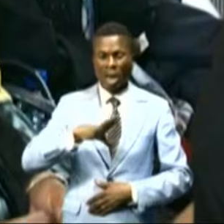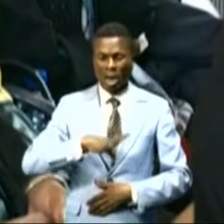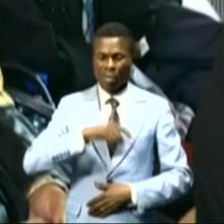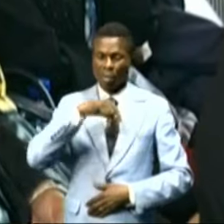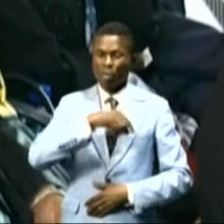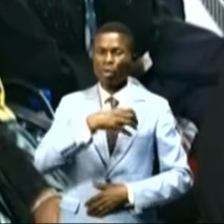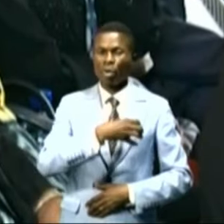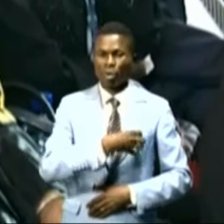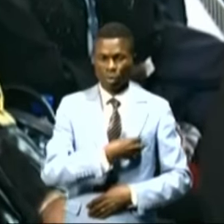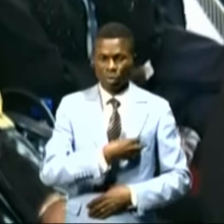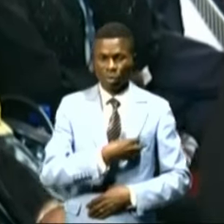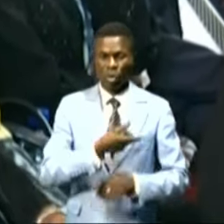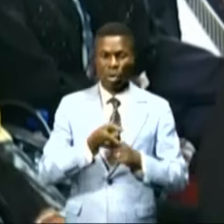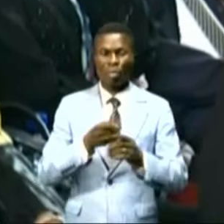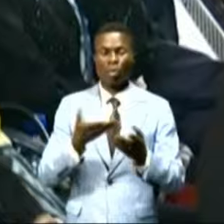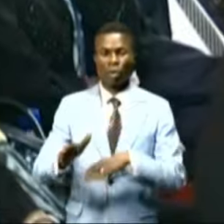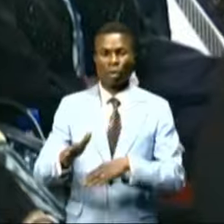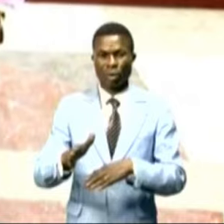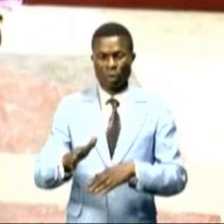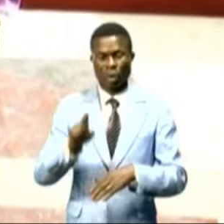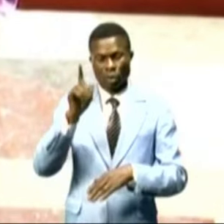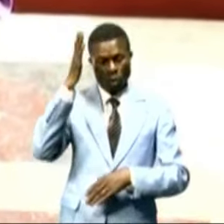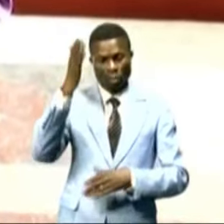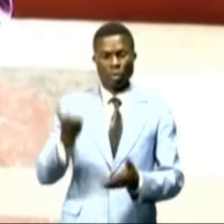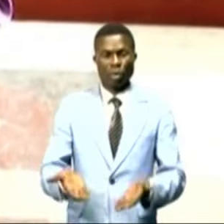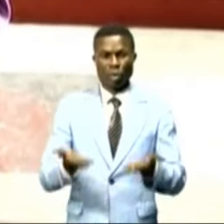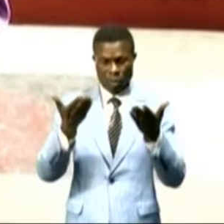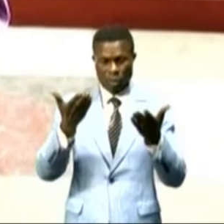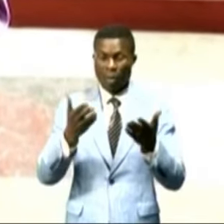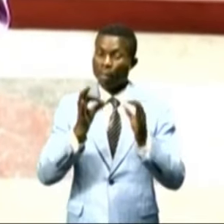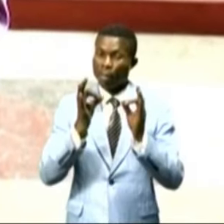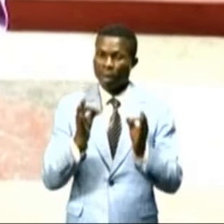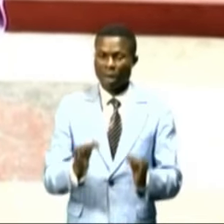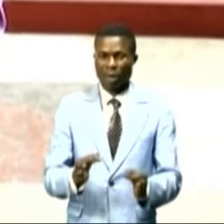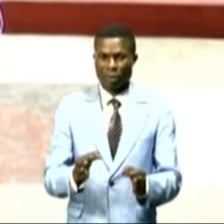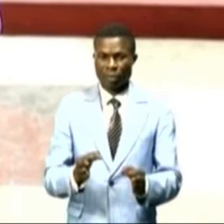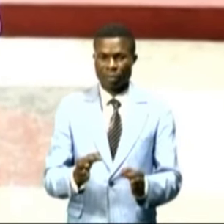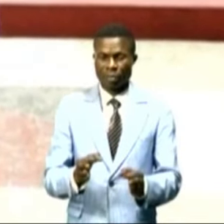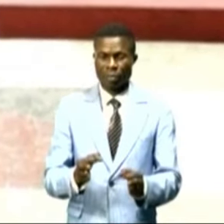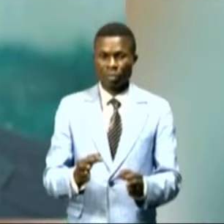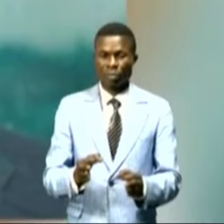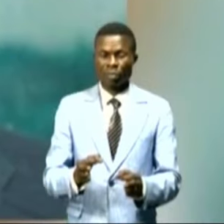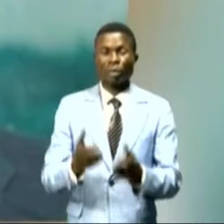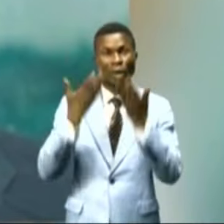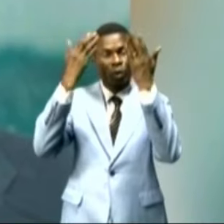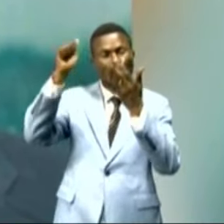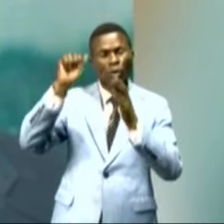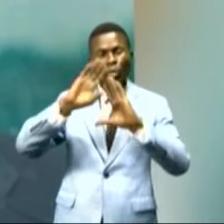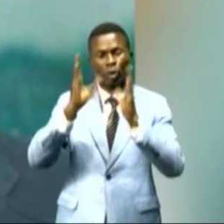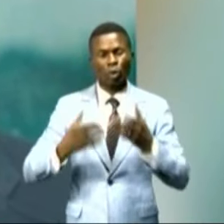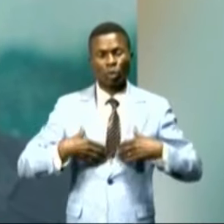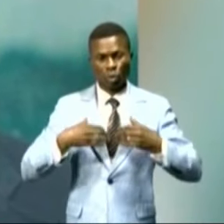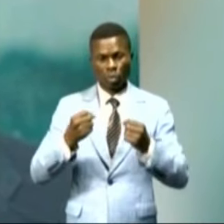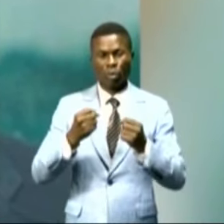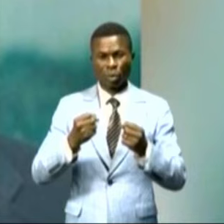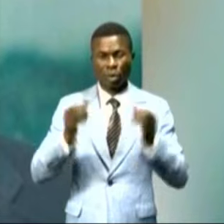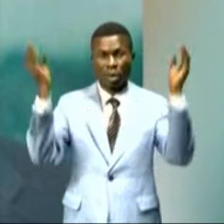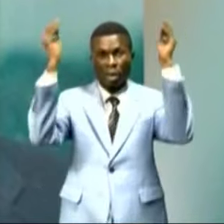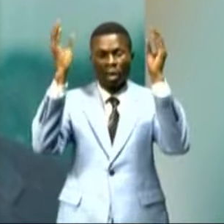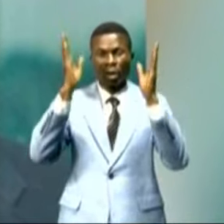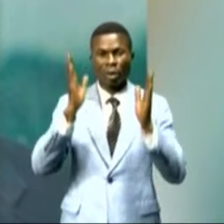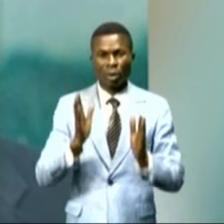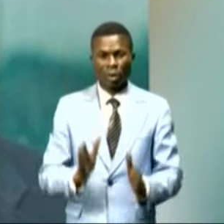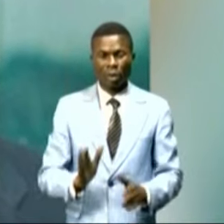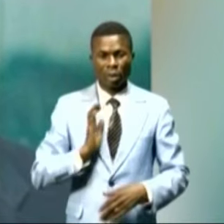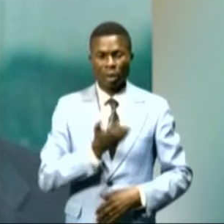causé derrière, vous ressusciterez. Hélas, c'est du domaine de l'Éternel, Dieu Tout-Puissant, le Créateur,